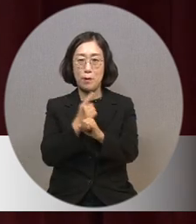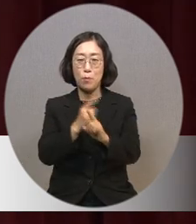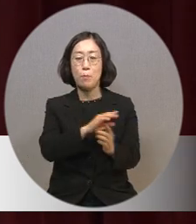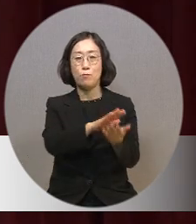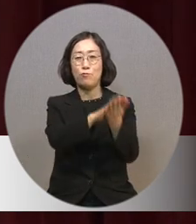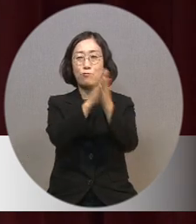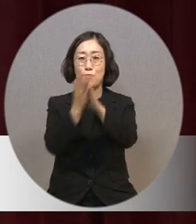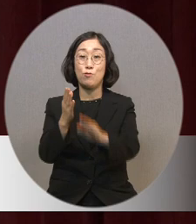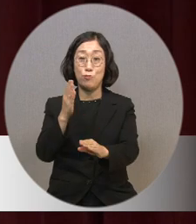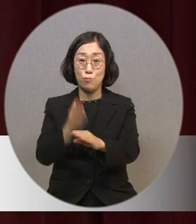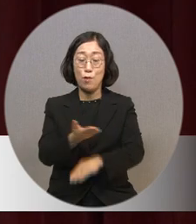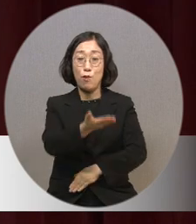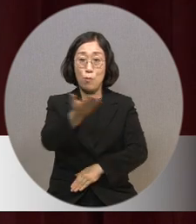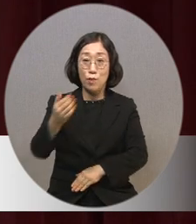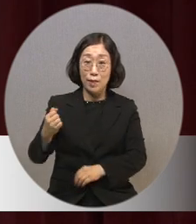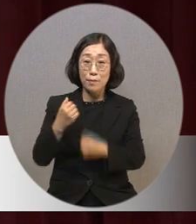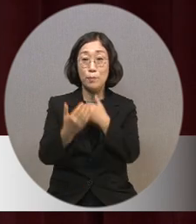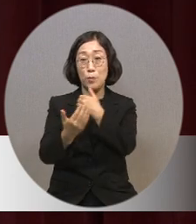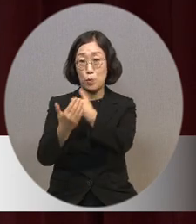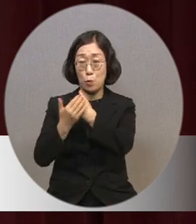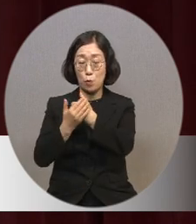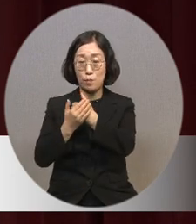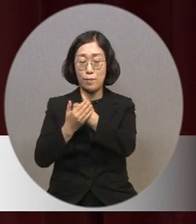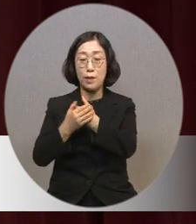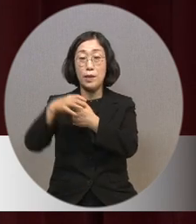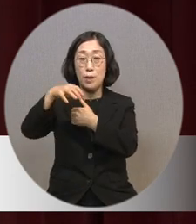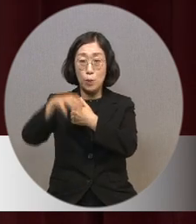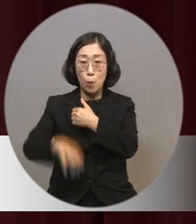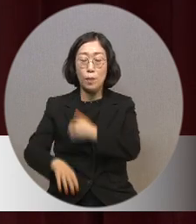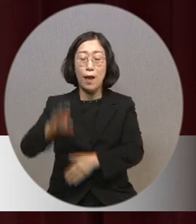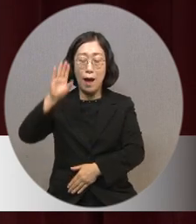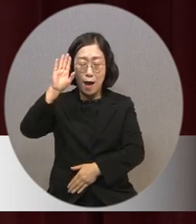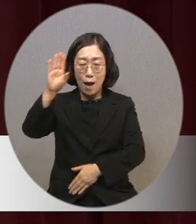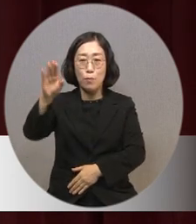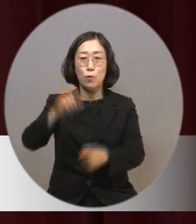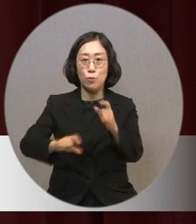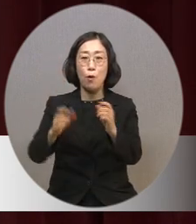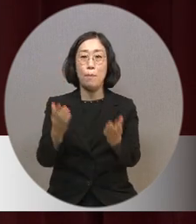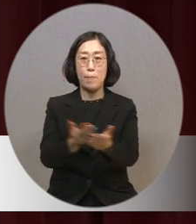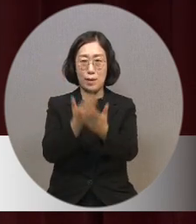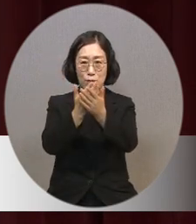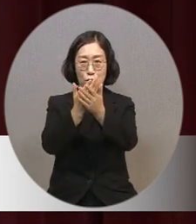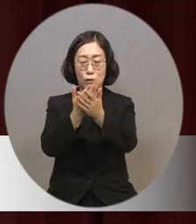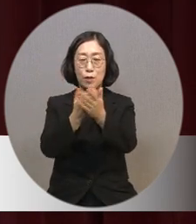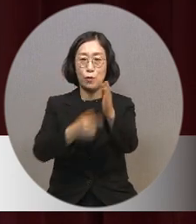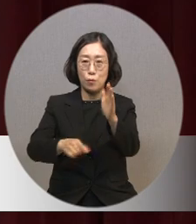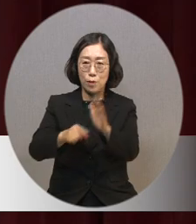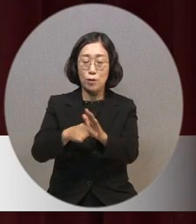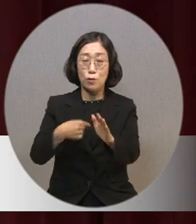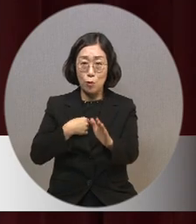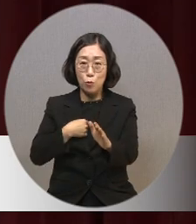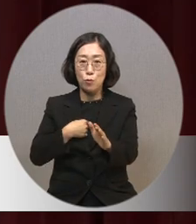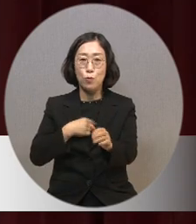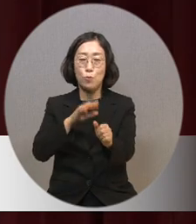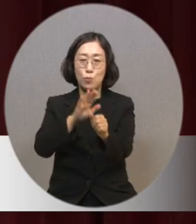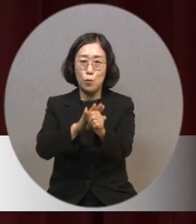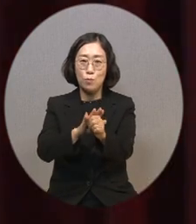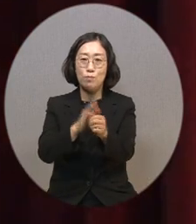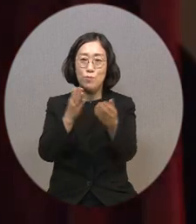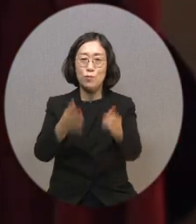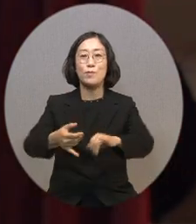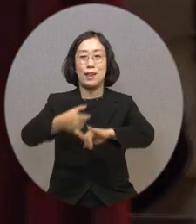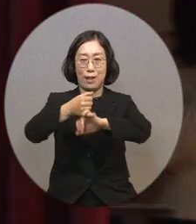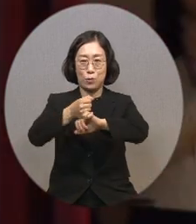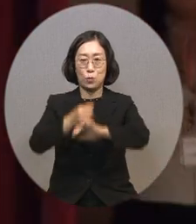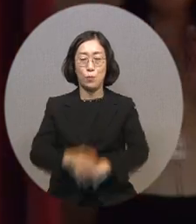하여튼 여러분들의 힘을 바탕으로 해서 우리 양주시가 앞으로 더욱더 발전해 가는데 저 또한 열심히 하도록 하겠습니다.